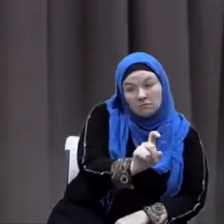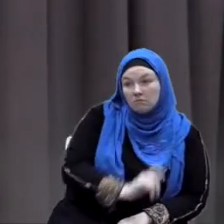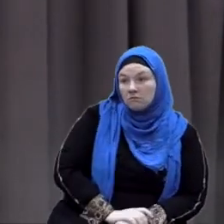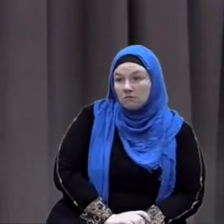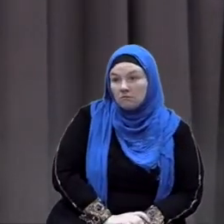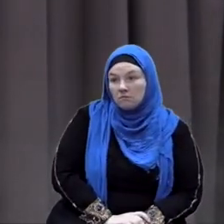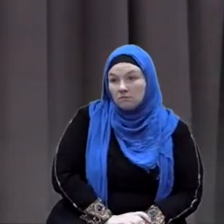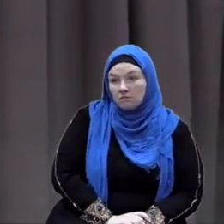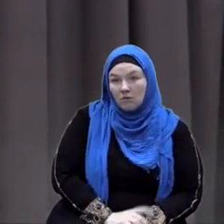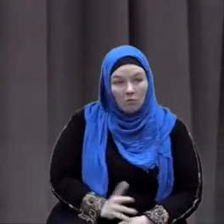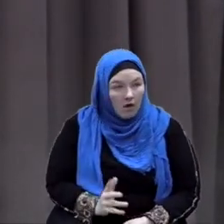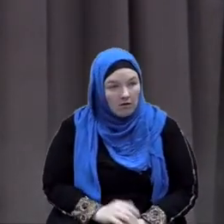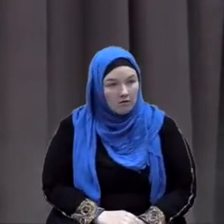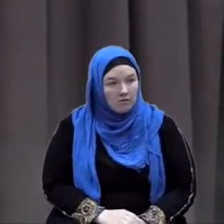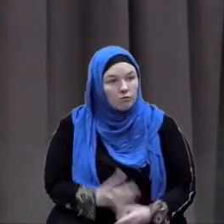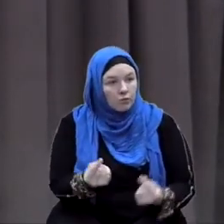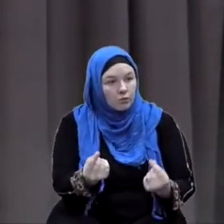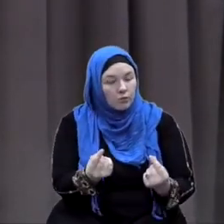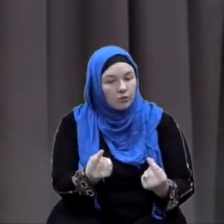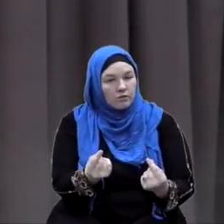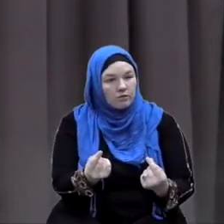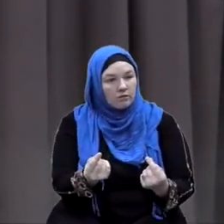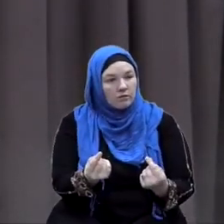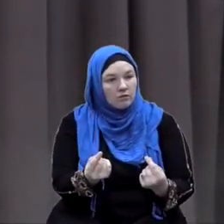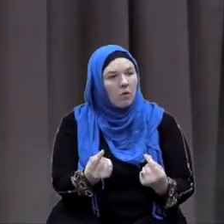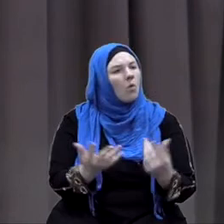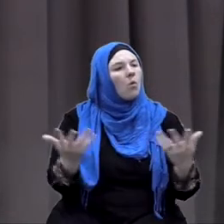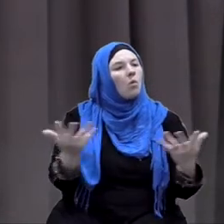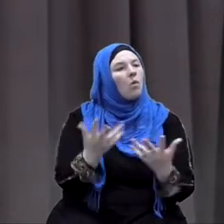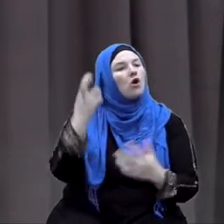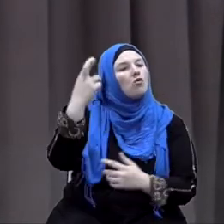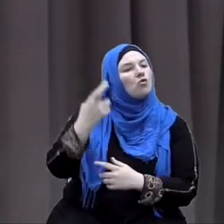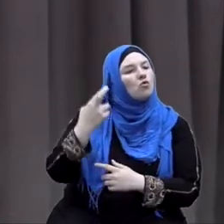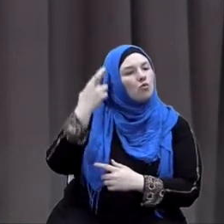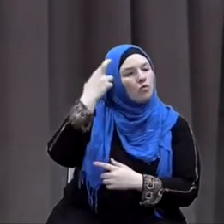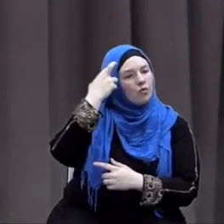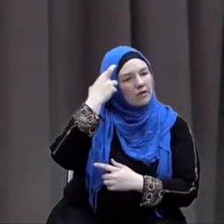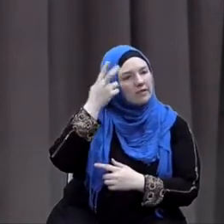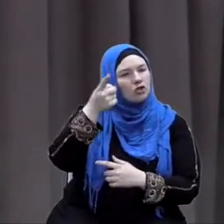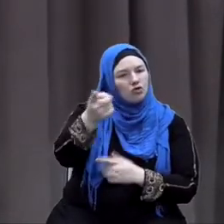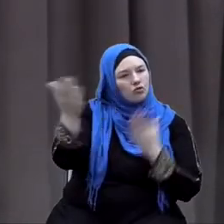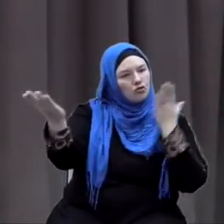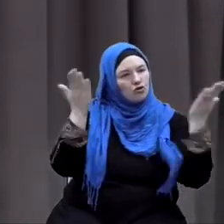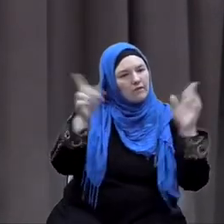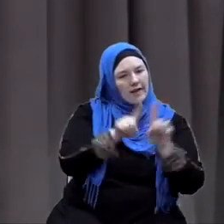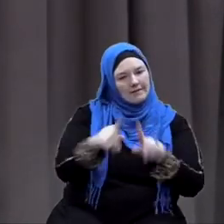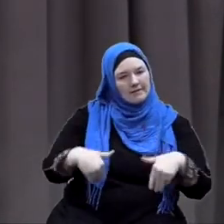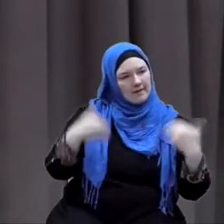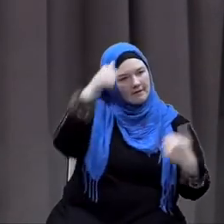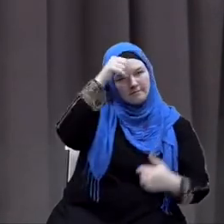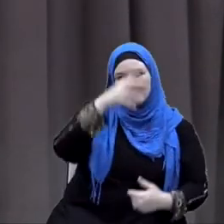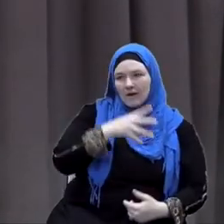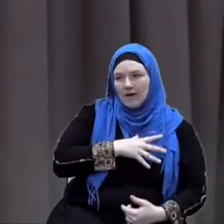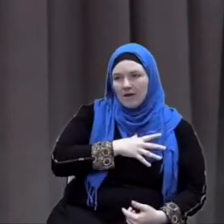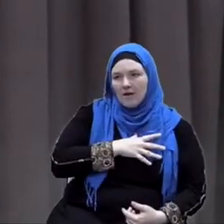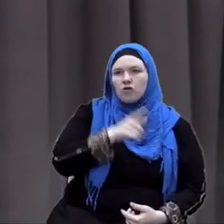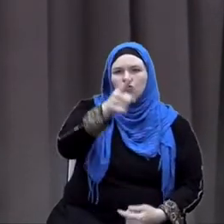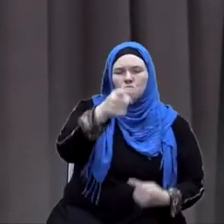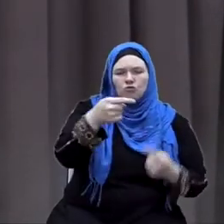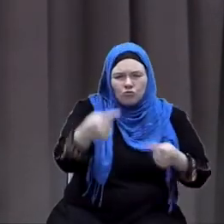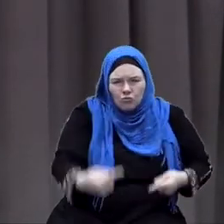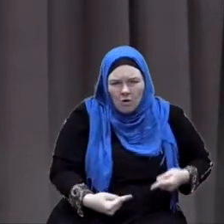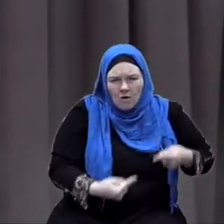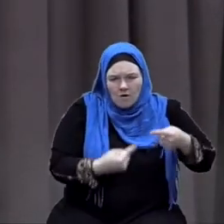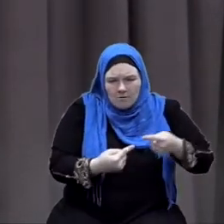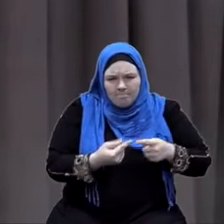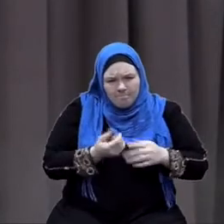وشبابه فيما أبلاه. What cause or causes have you served as a young man? What did you struggle